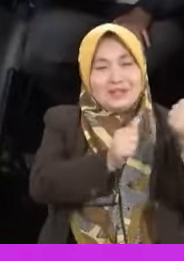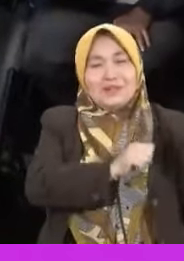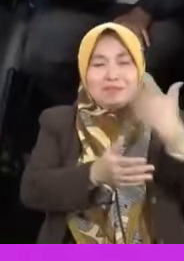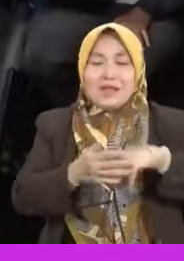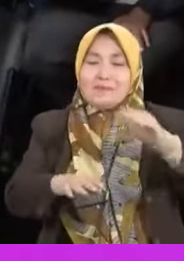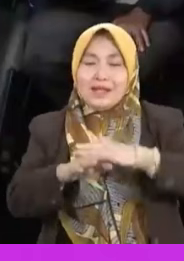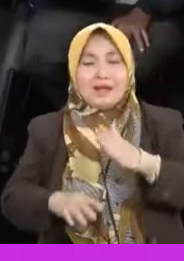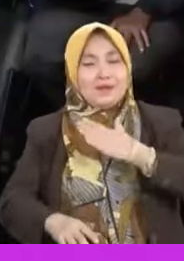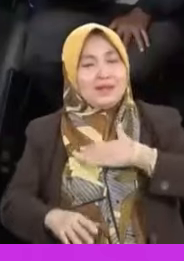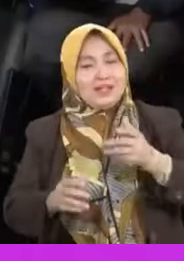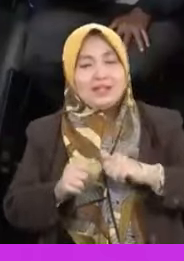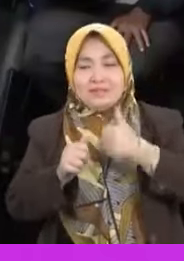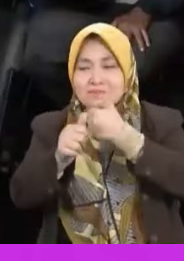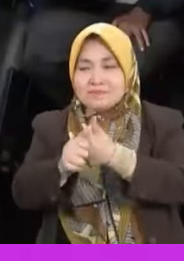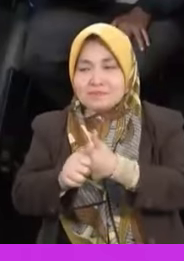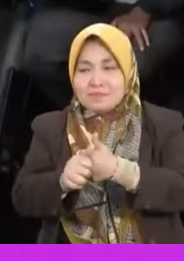أذكركم